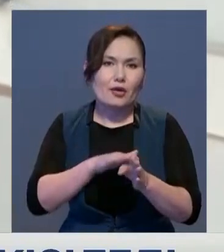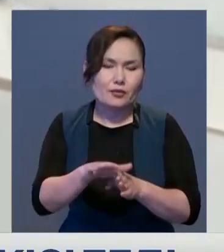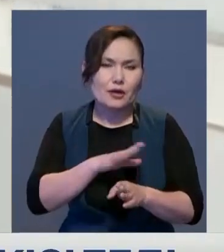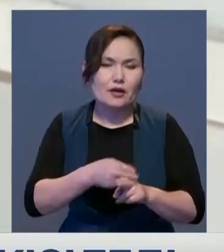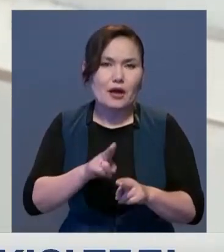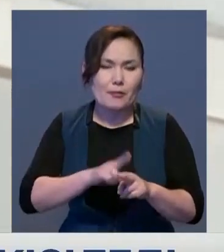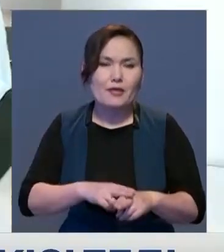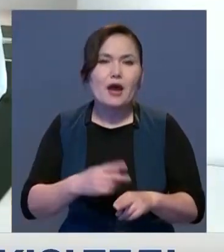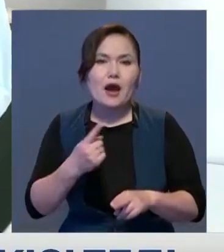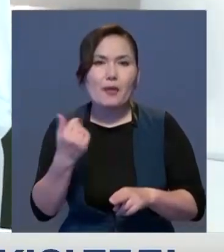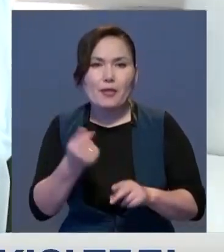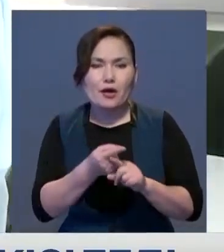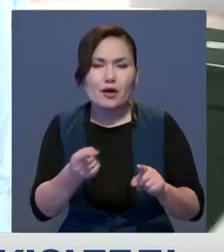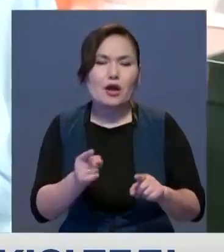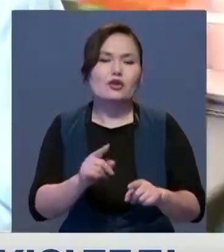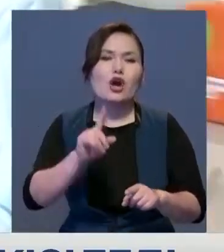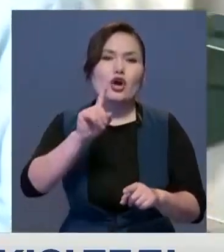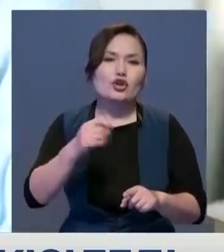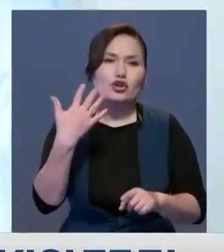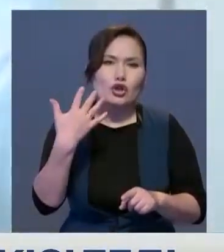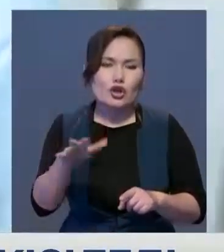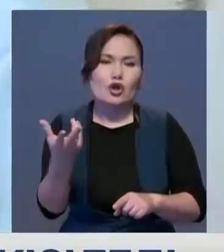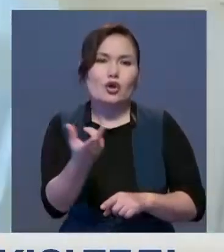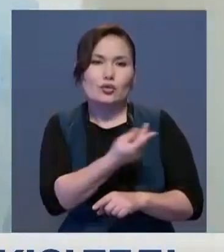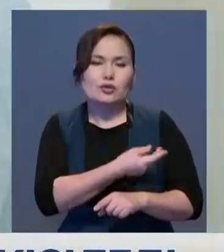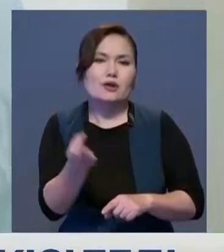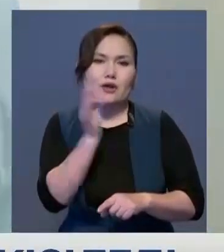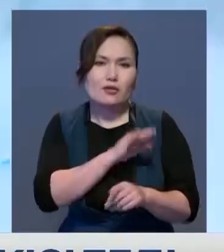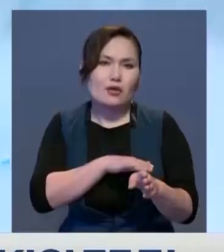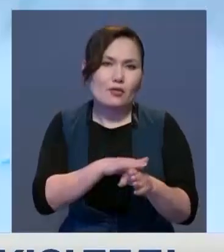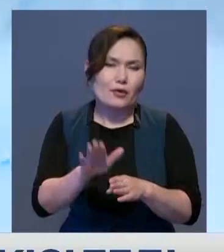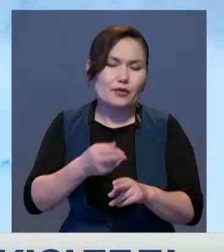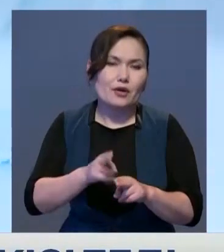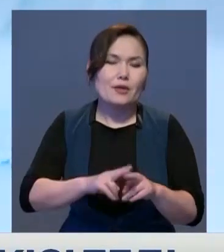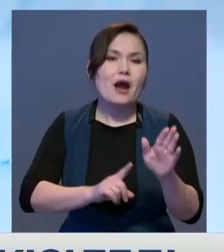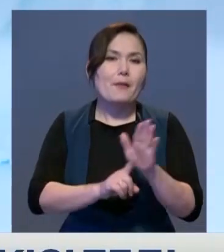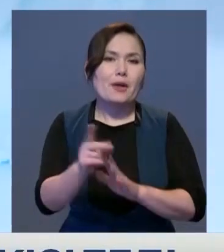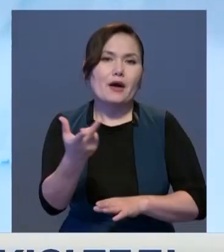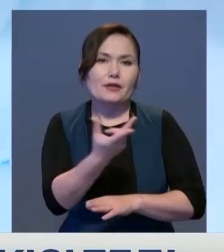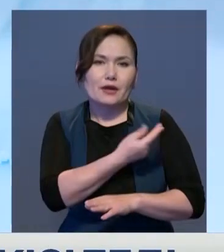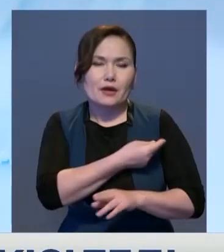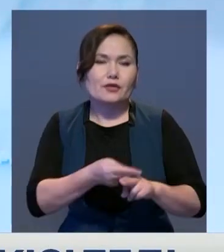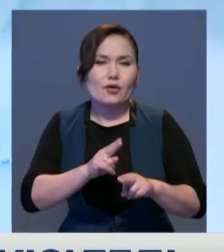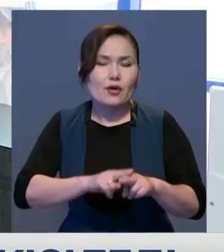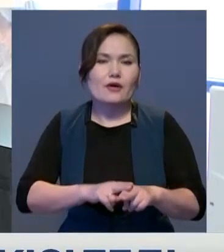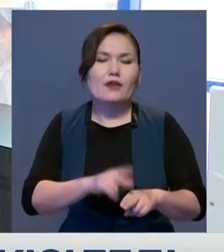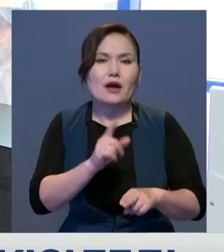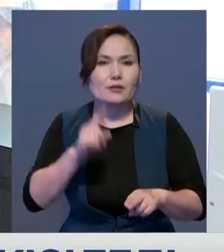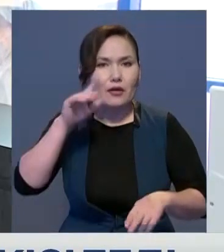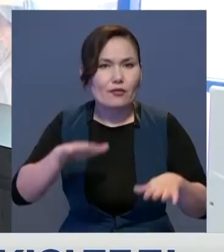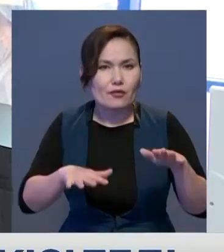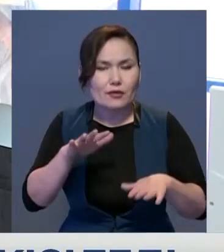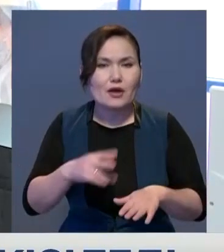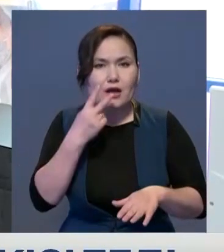Ал апта соңына қарай бөлінген 350 доза толық игеріледі, дейді емхана басшылығы. Бастапқыда вакцинаның күшіне күмәнмен қарағандар болғанымен,